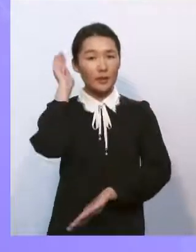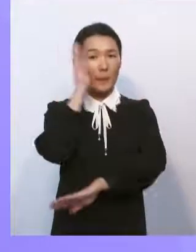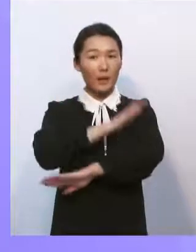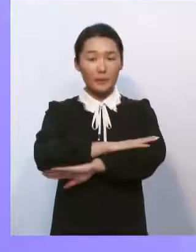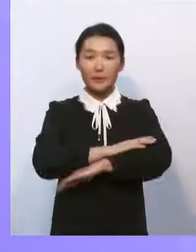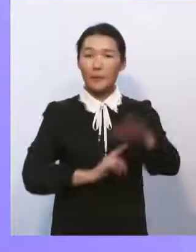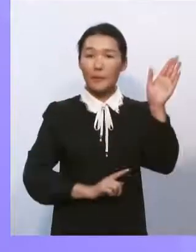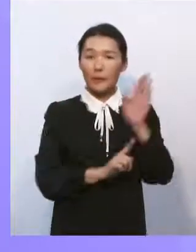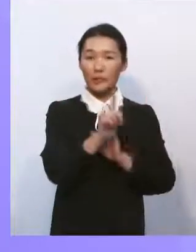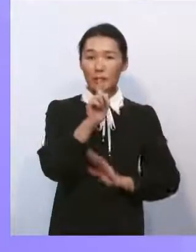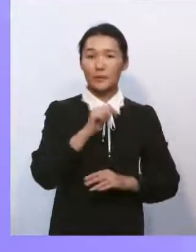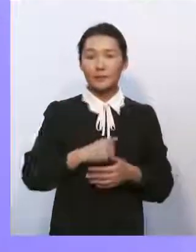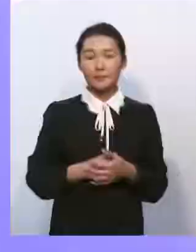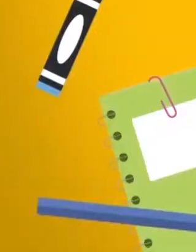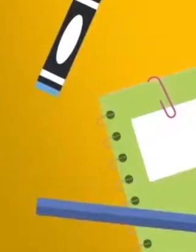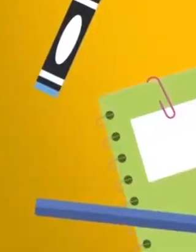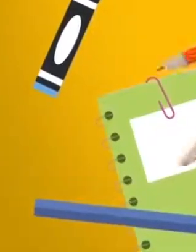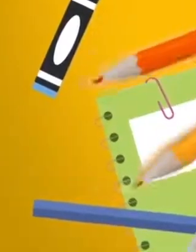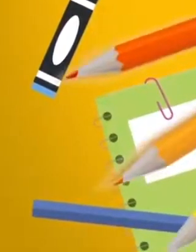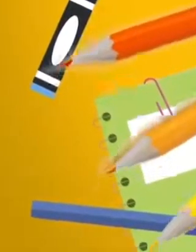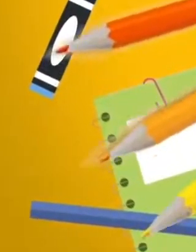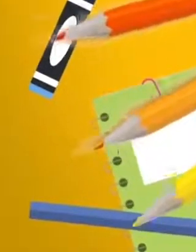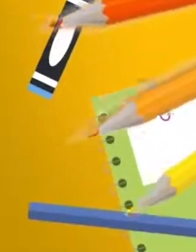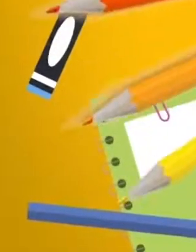сабагыбызды баштайбыз.